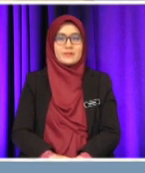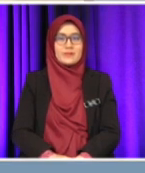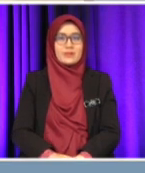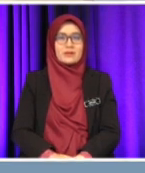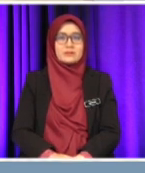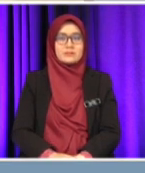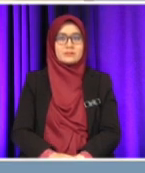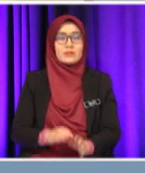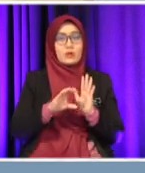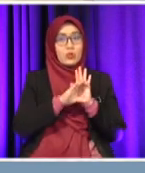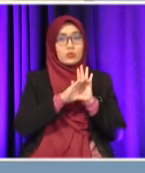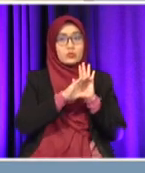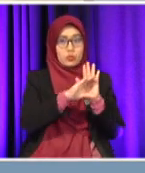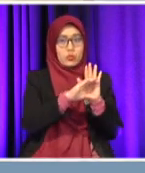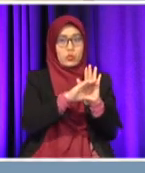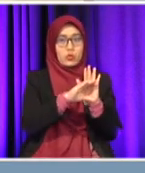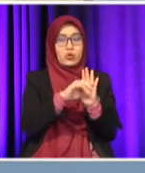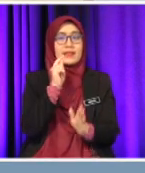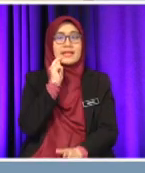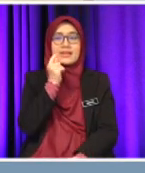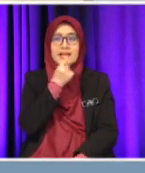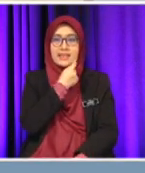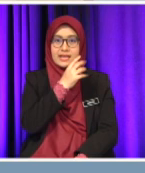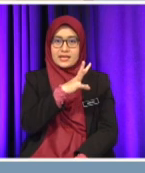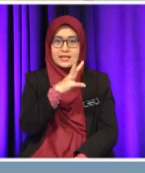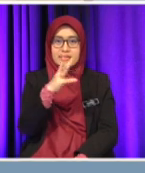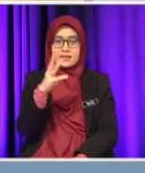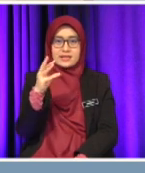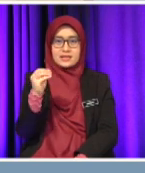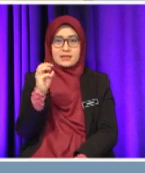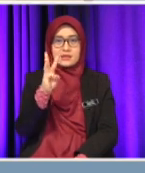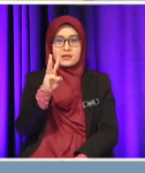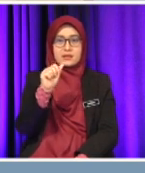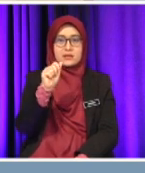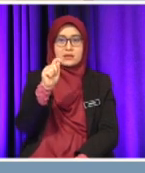contoh tadi dan juga hotel ini